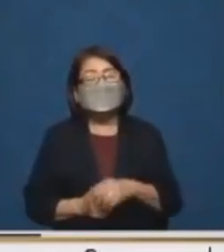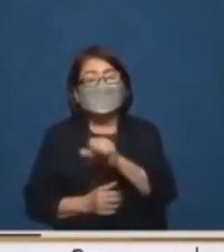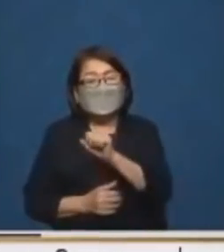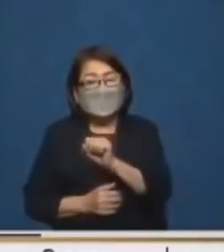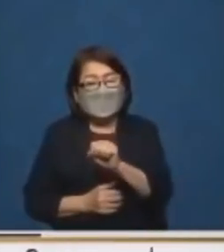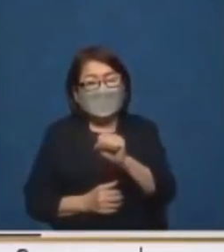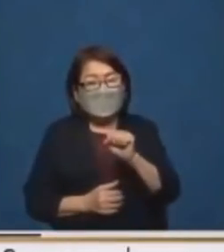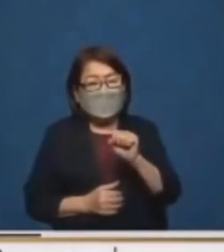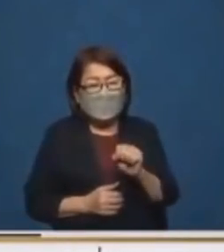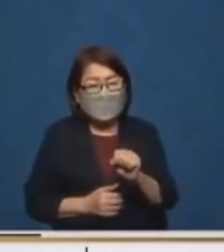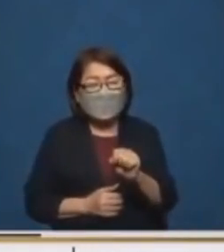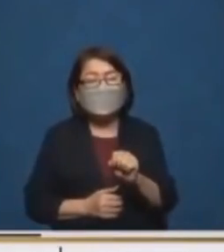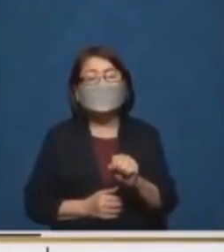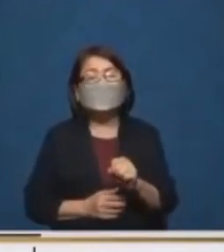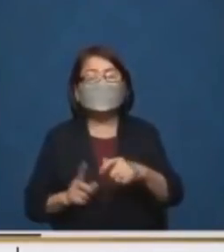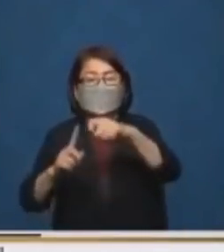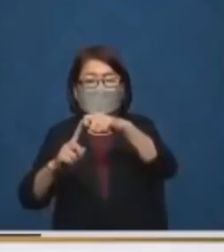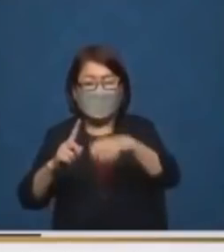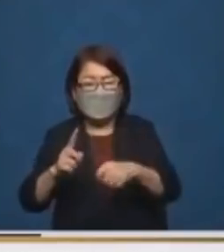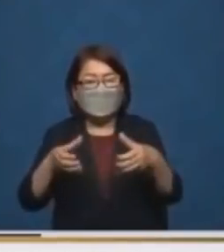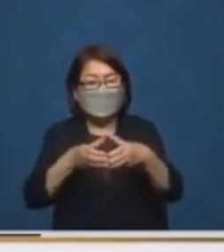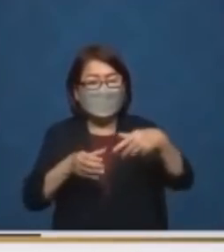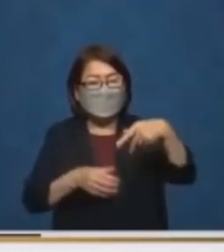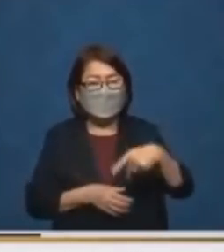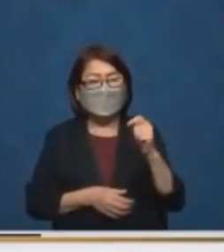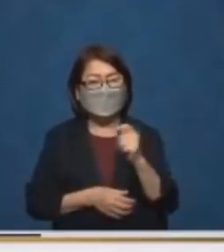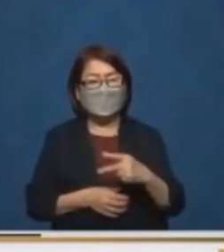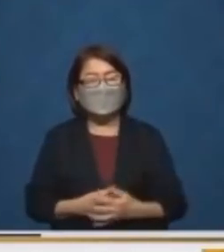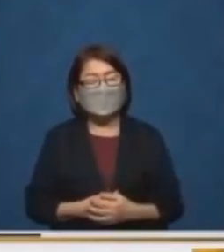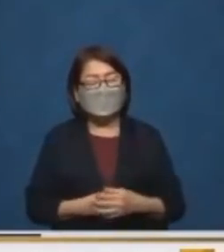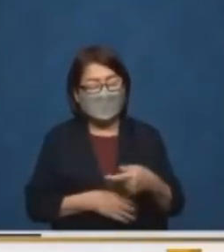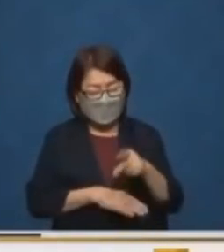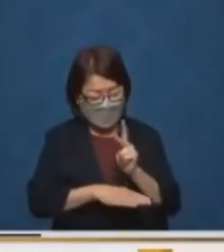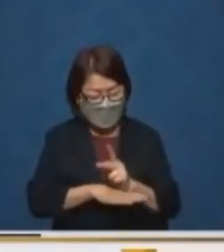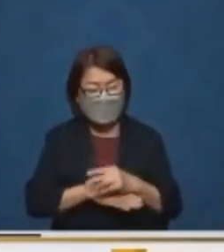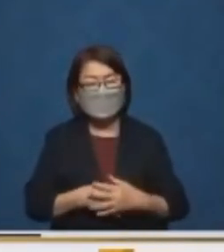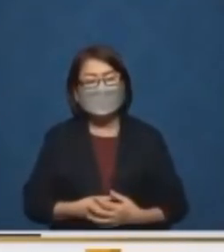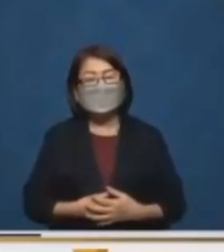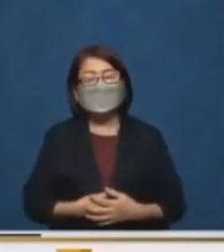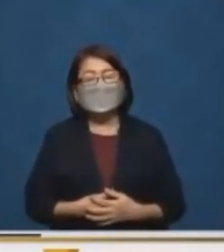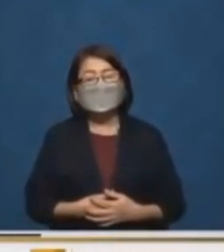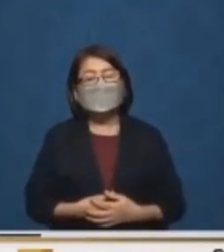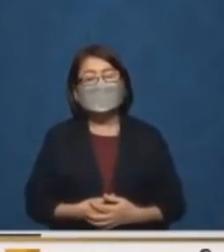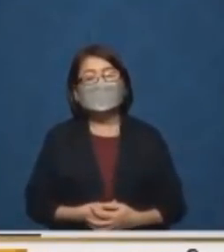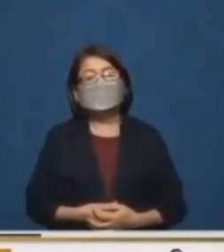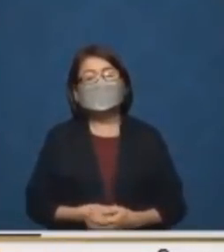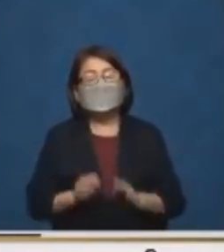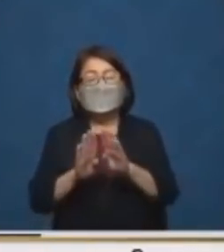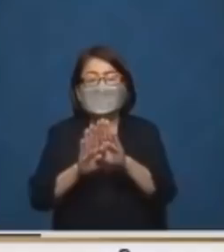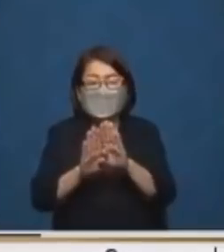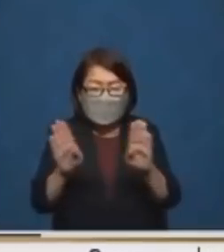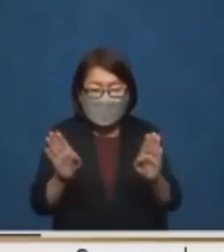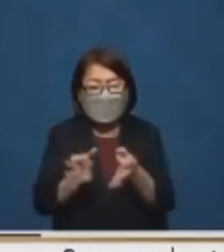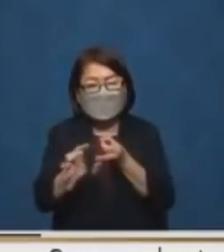แทรัสดอนจงหวดครราชสีมาพักเพื่อไทยท่านประทานครับจากท้อยถแหลงยัตติของทําพุนอำ